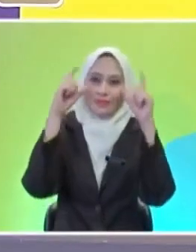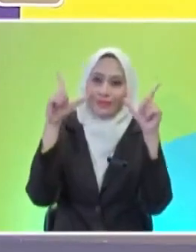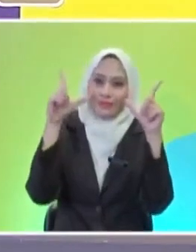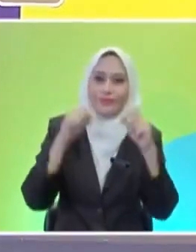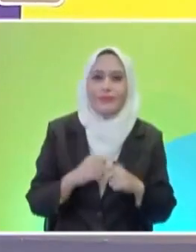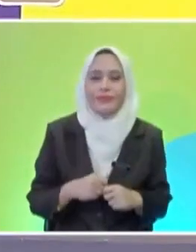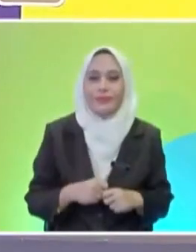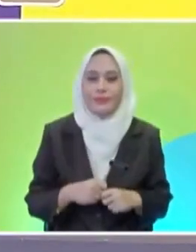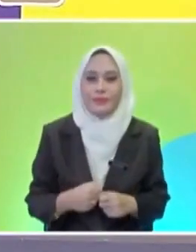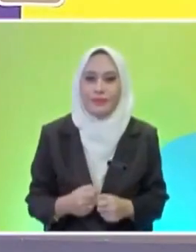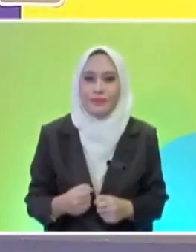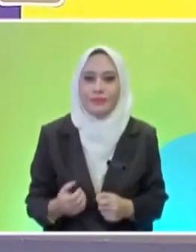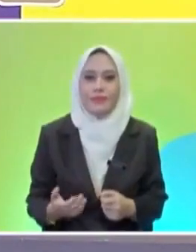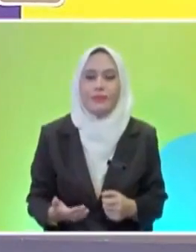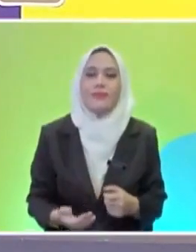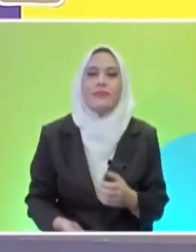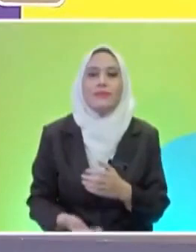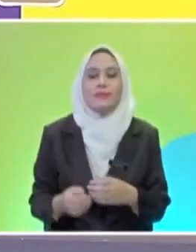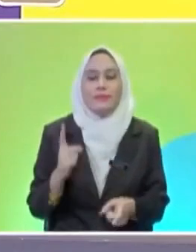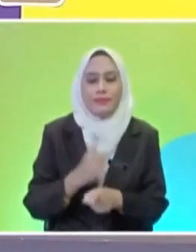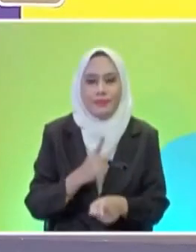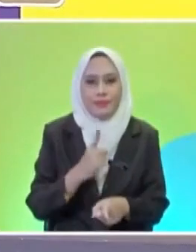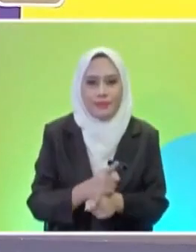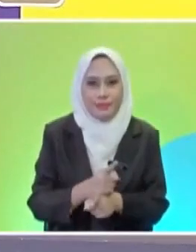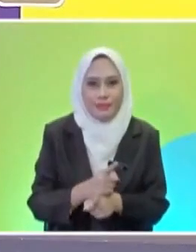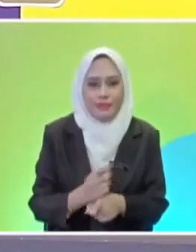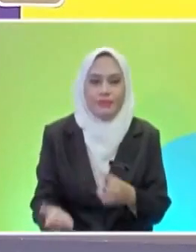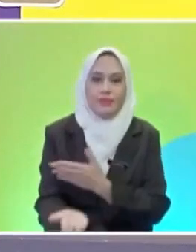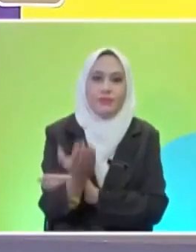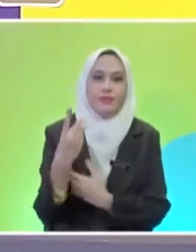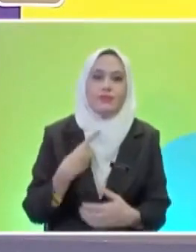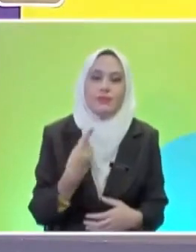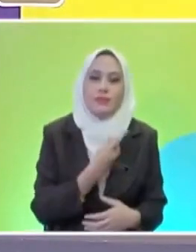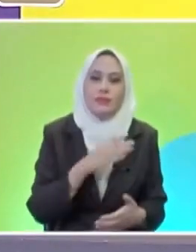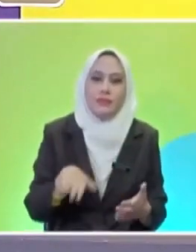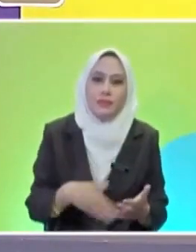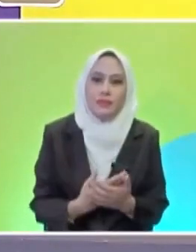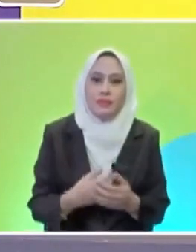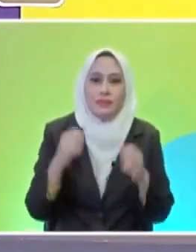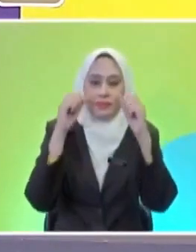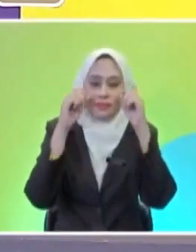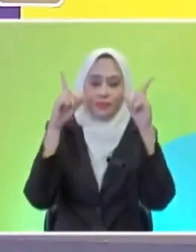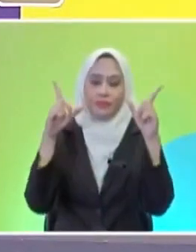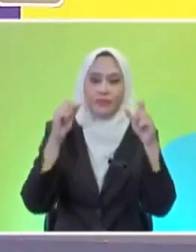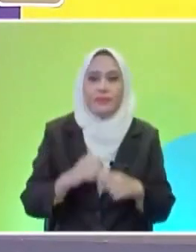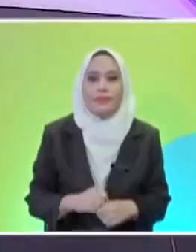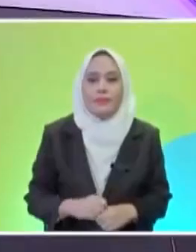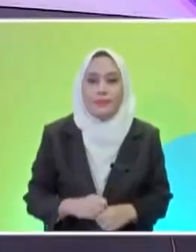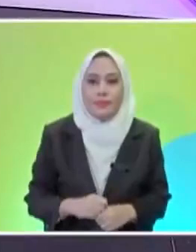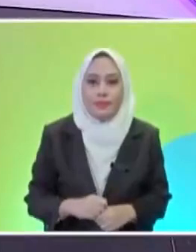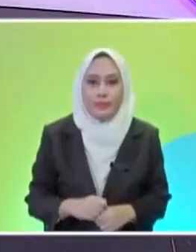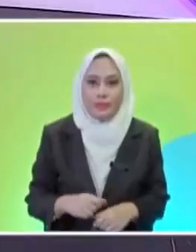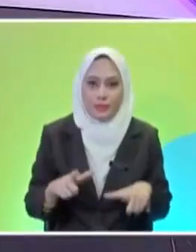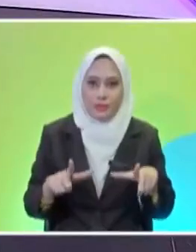Ya, betul. Kita akan bangun tidur. Bangun pagi. Bangun pagi. Okay, kita tampalkan gambar bangun